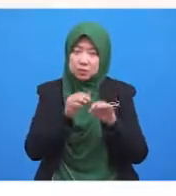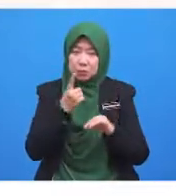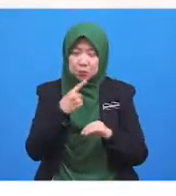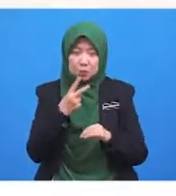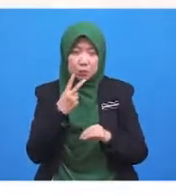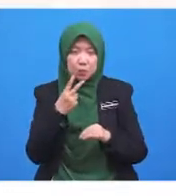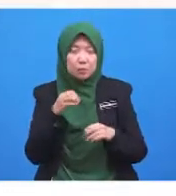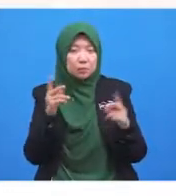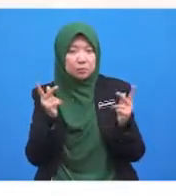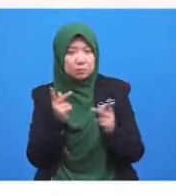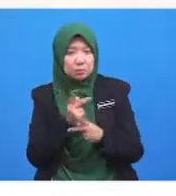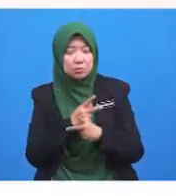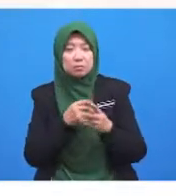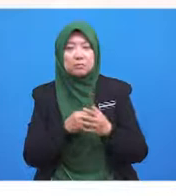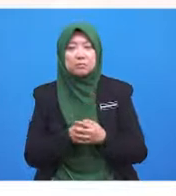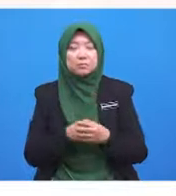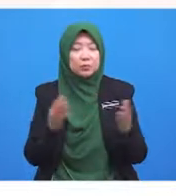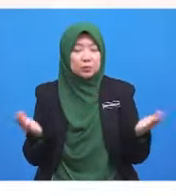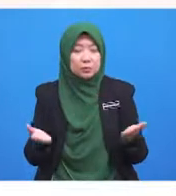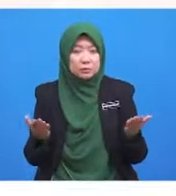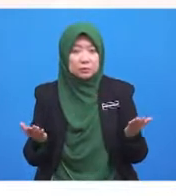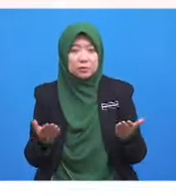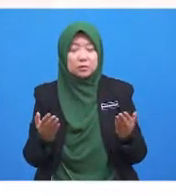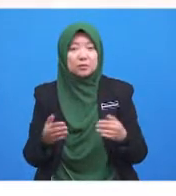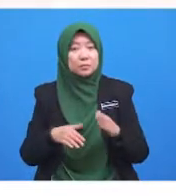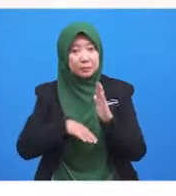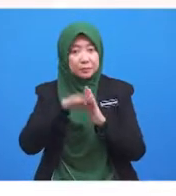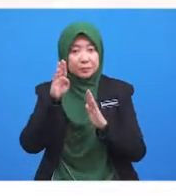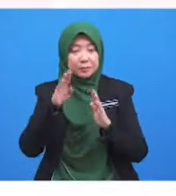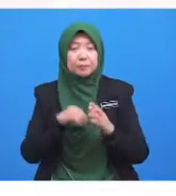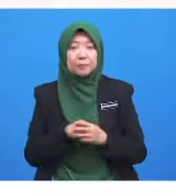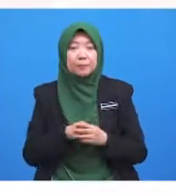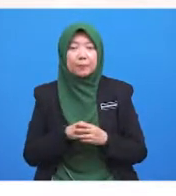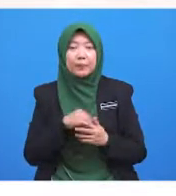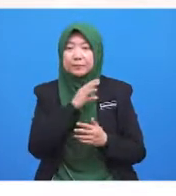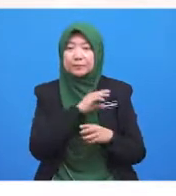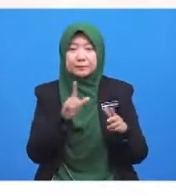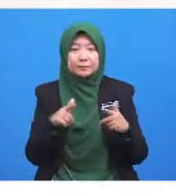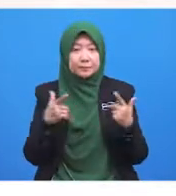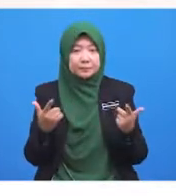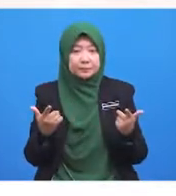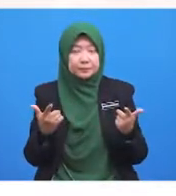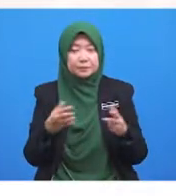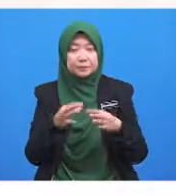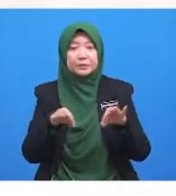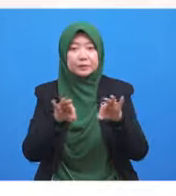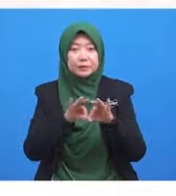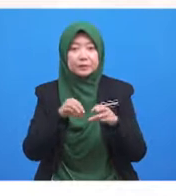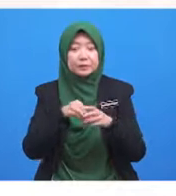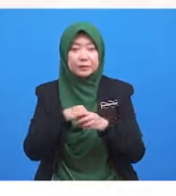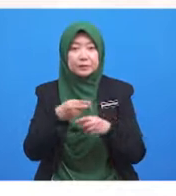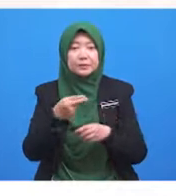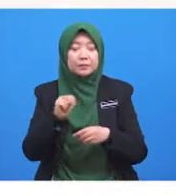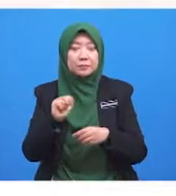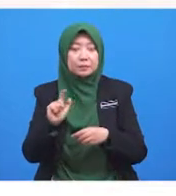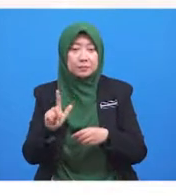kerap saraf boleh dirangsang secara optimum. Ciri-ciri lain bagi arus yang penting dalam hal stimulasi